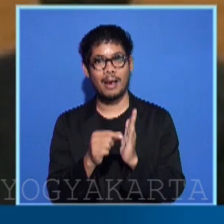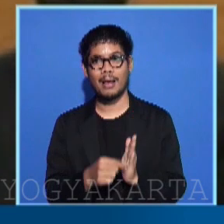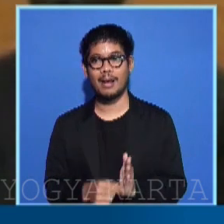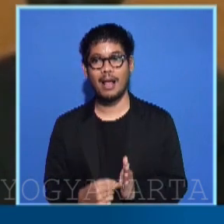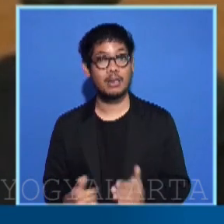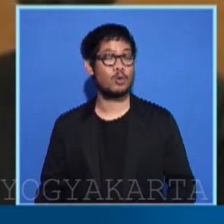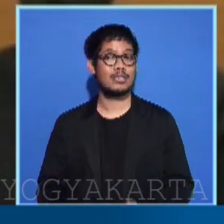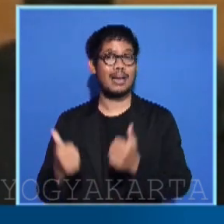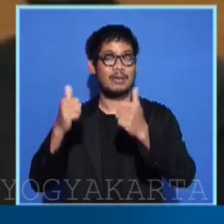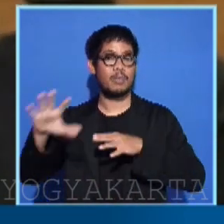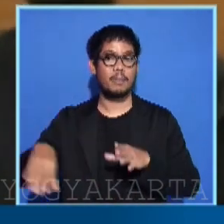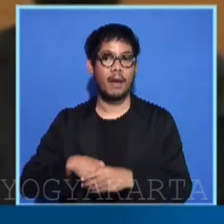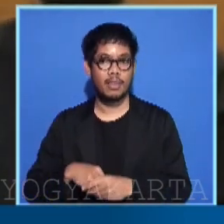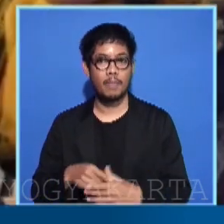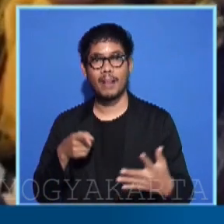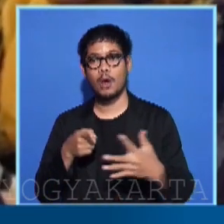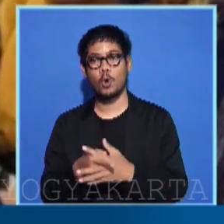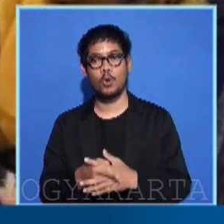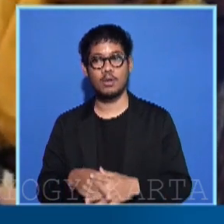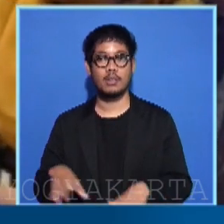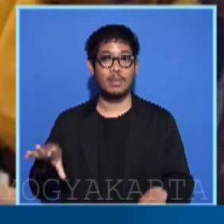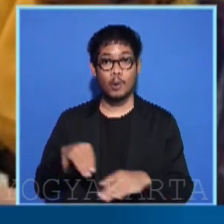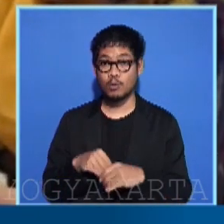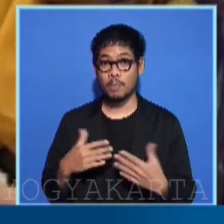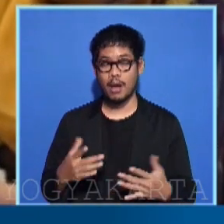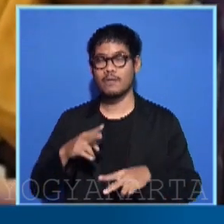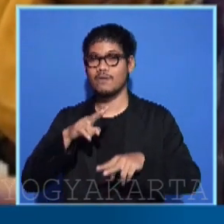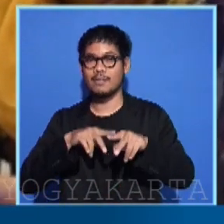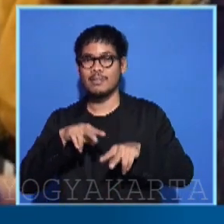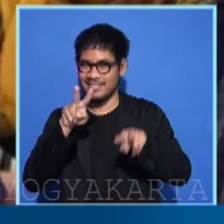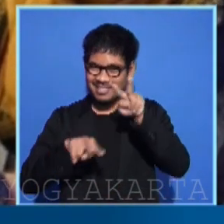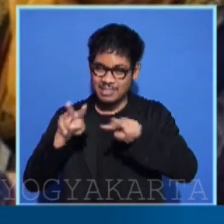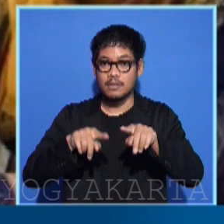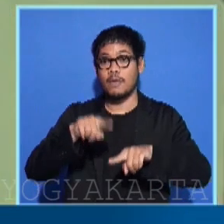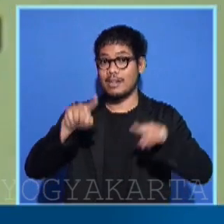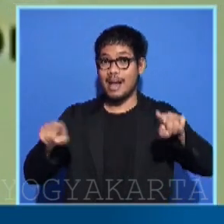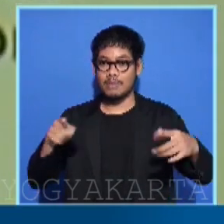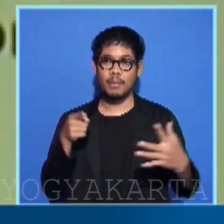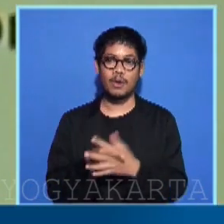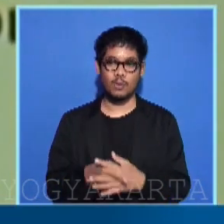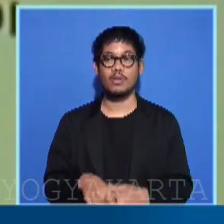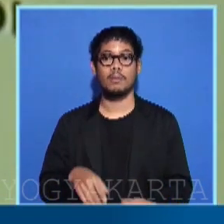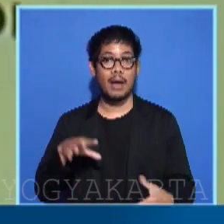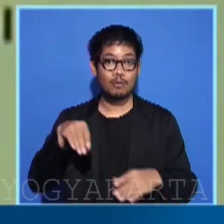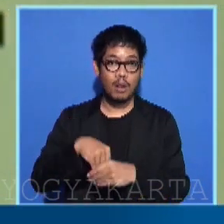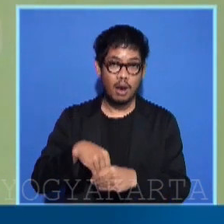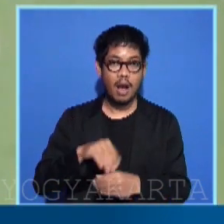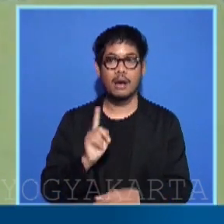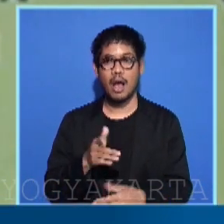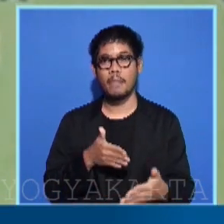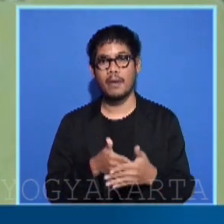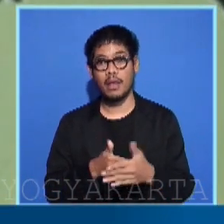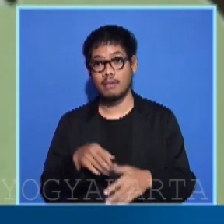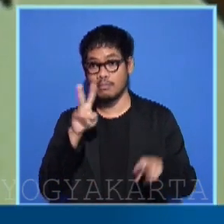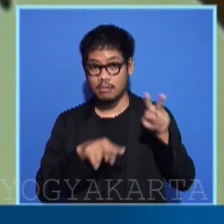kesuksesan partisipasi pemilu dengan melibatkannya pada pengawasan pemilu. Bawaslu DIY menyadari ada keterbatasan pengawasan